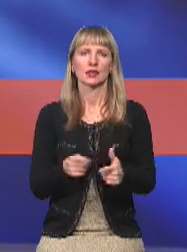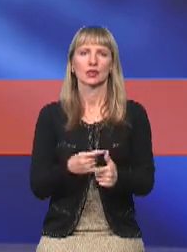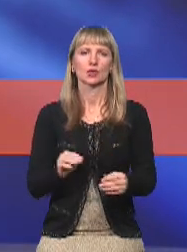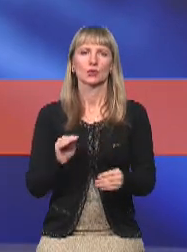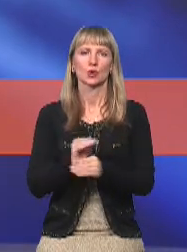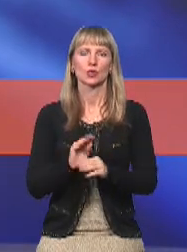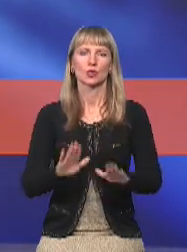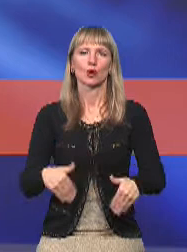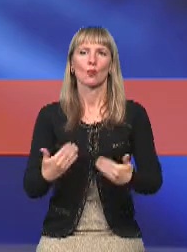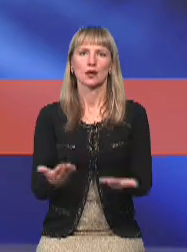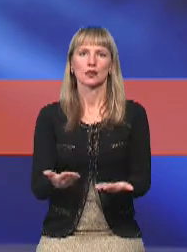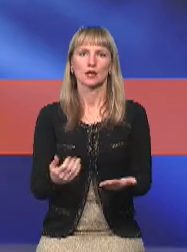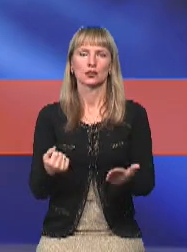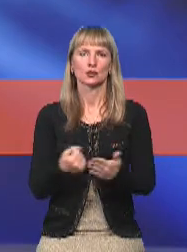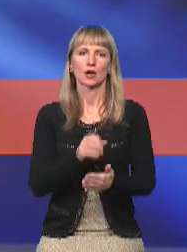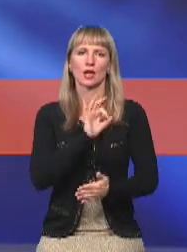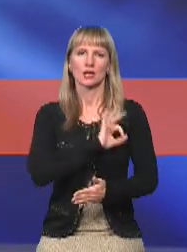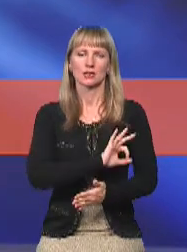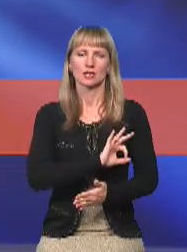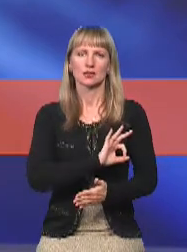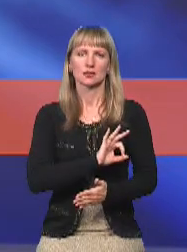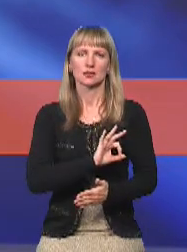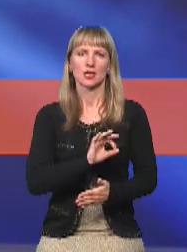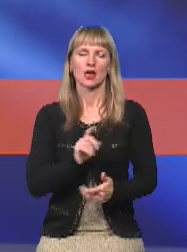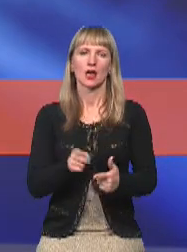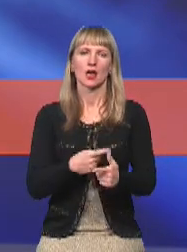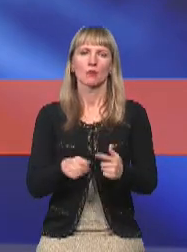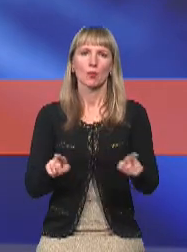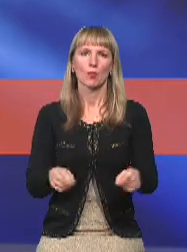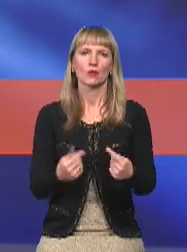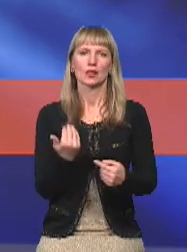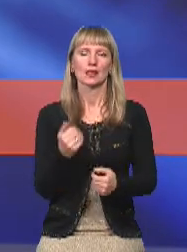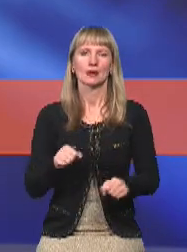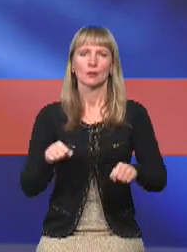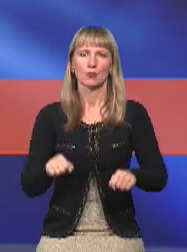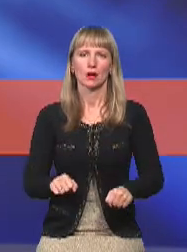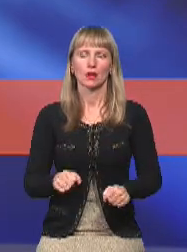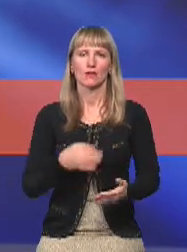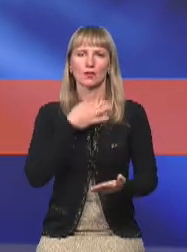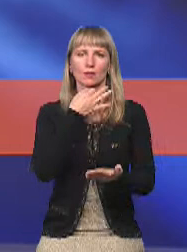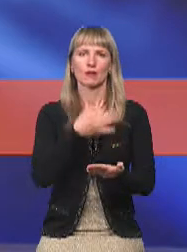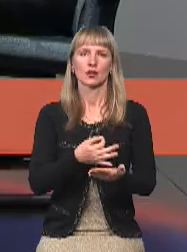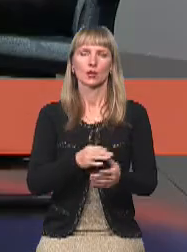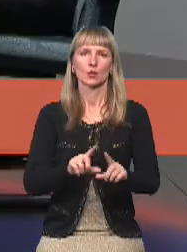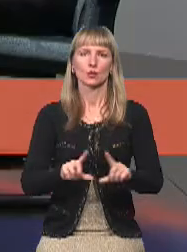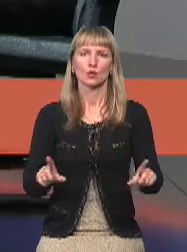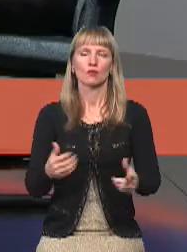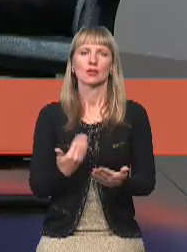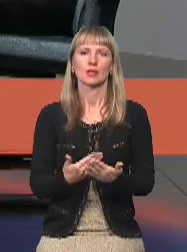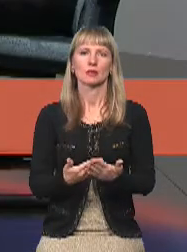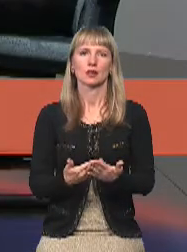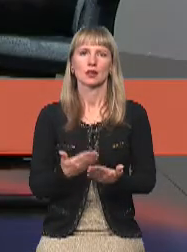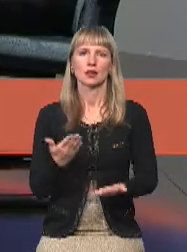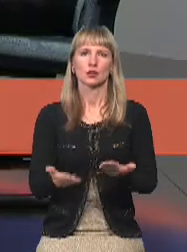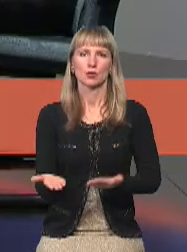певні рекомендації щодо реалізації або поновлення їх прав у відповідних установах. Ну, наприклад, якщо